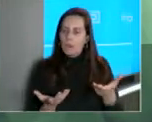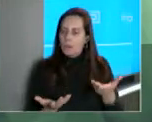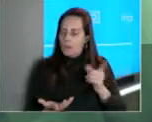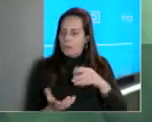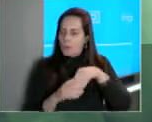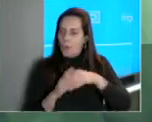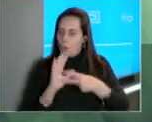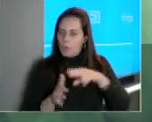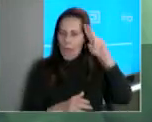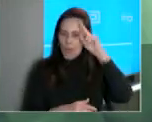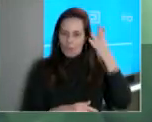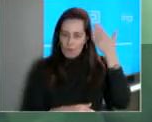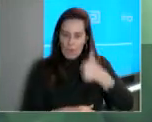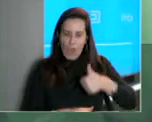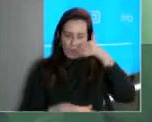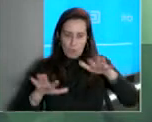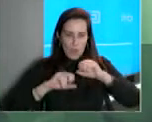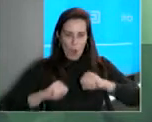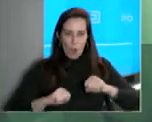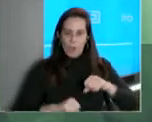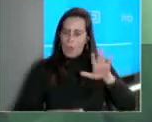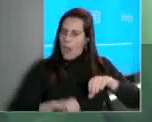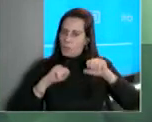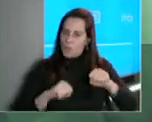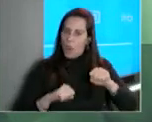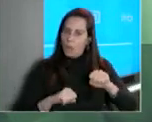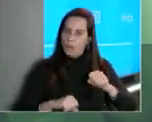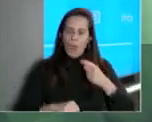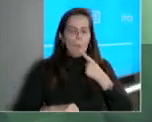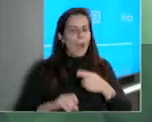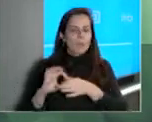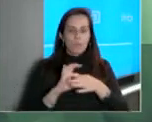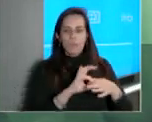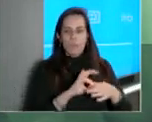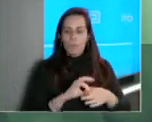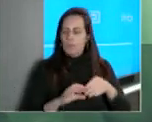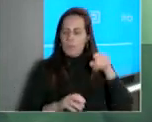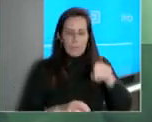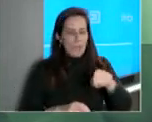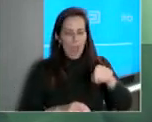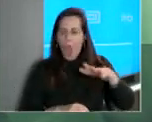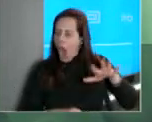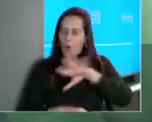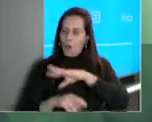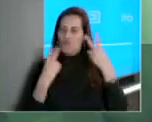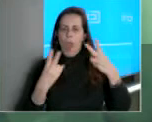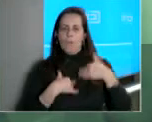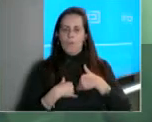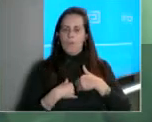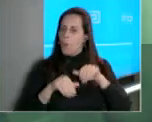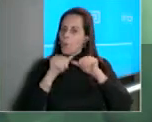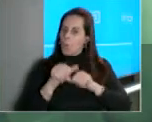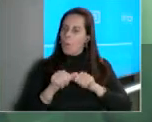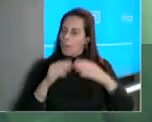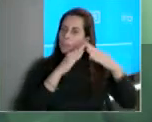מפלגת הליכוד שבראשה עמד שרון. מה גם ששרון הוא זה שטבע את המשפט דין נצרים כדין תל אביב, ונחשב לתומך